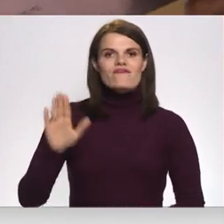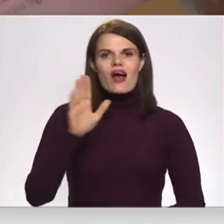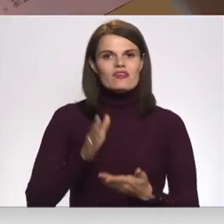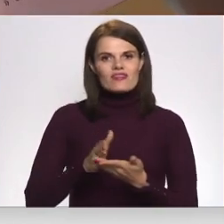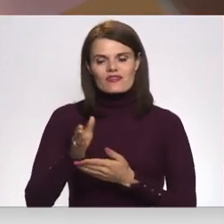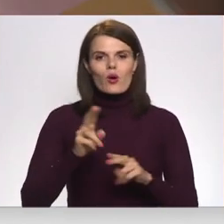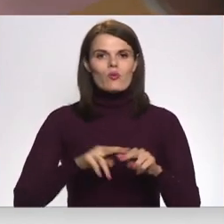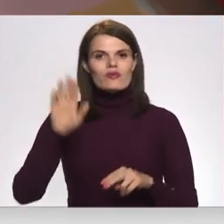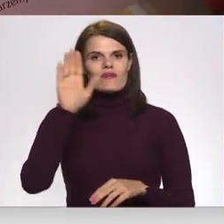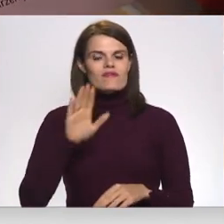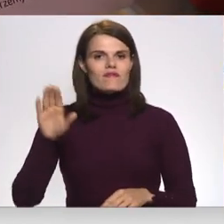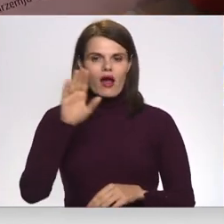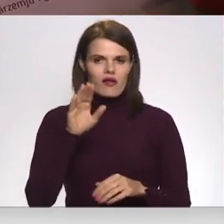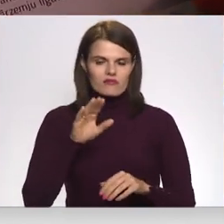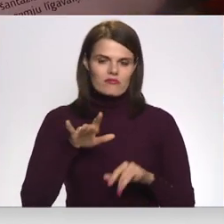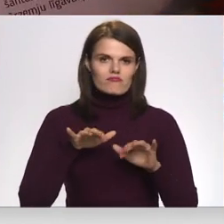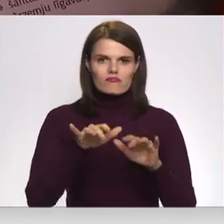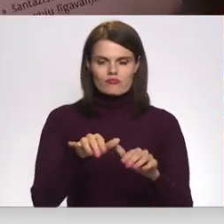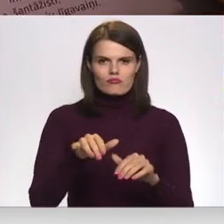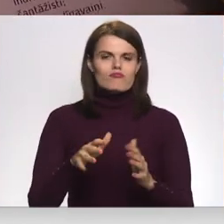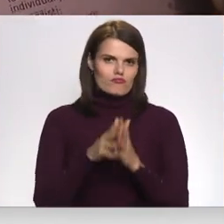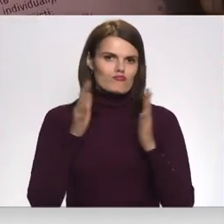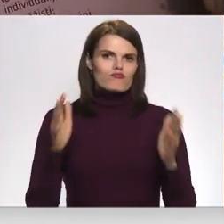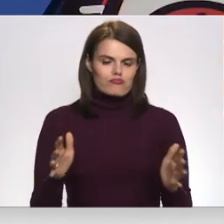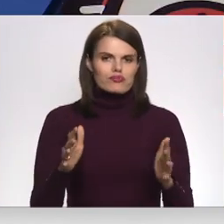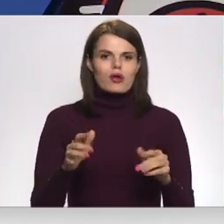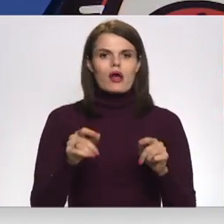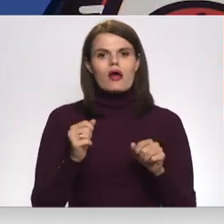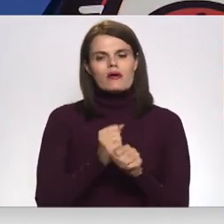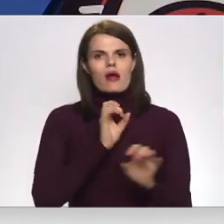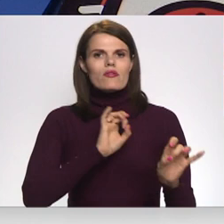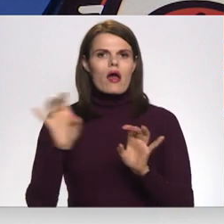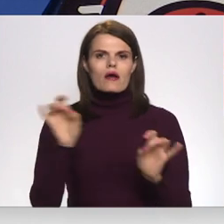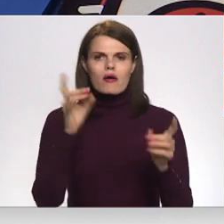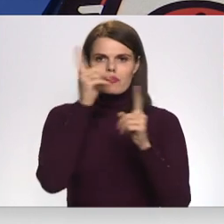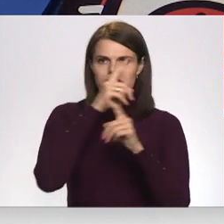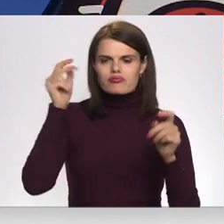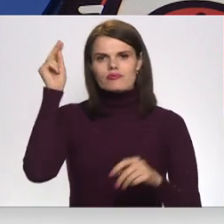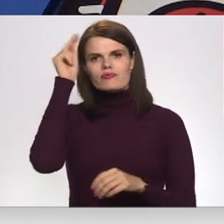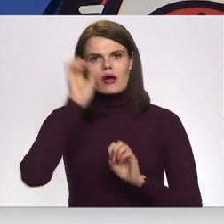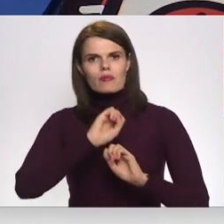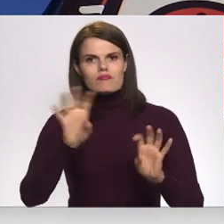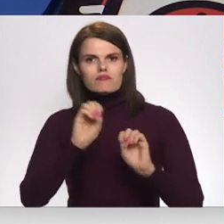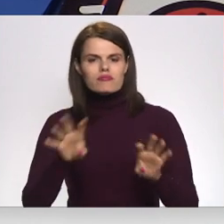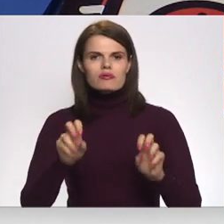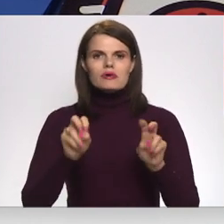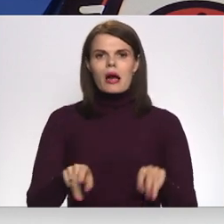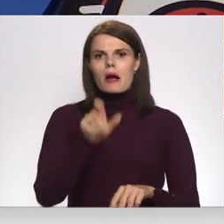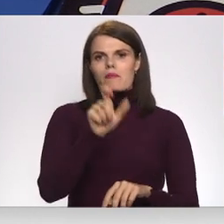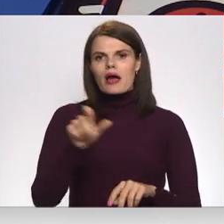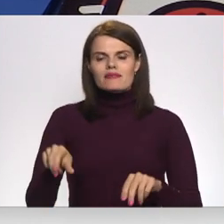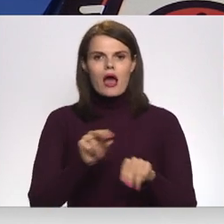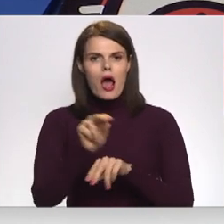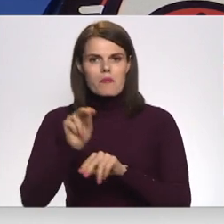sektora un valsts puses tiekot veikti pietiekamā apmērā. Tās ir gan kampaņas, semināri, speciālistu izglītošana,